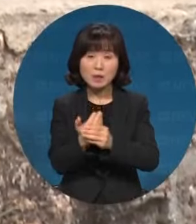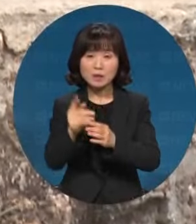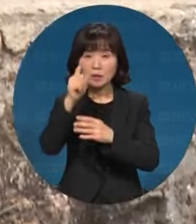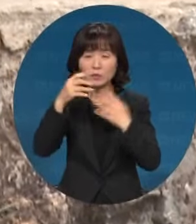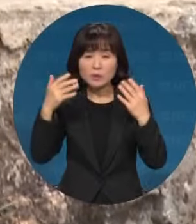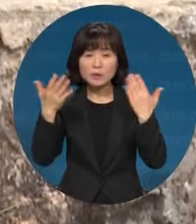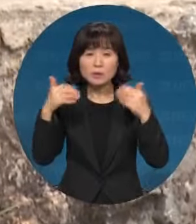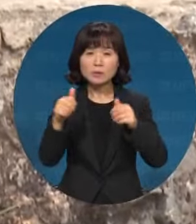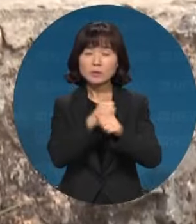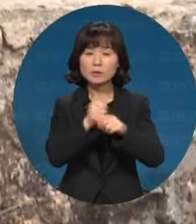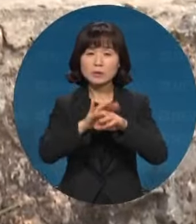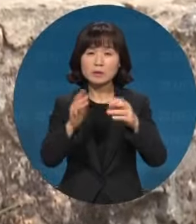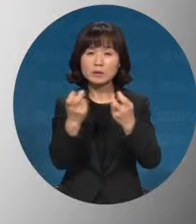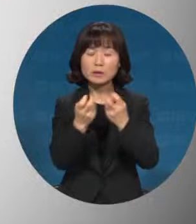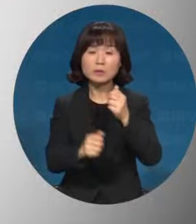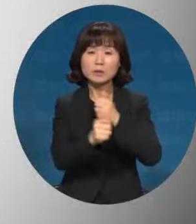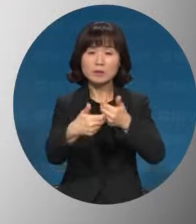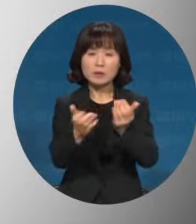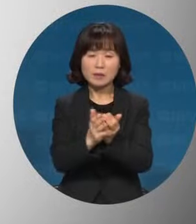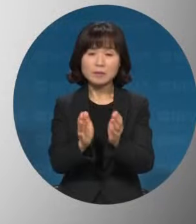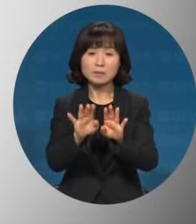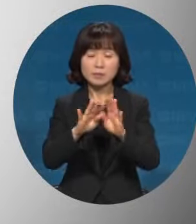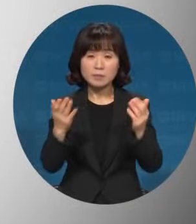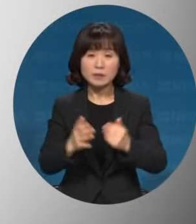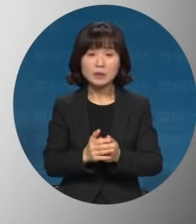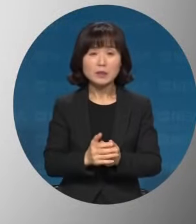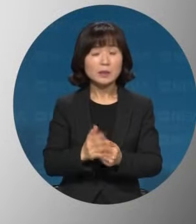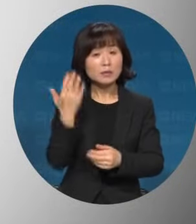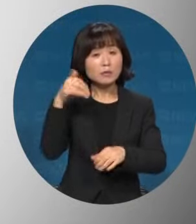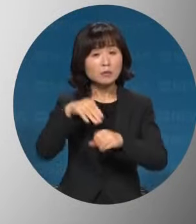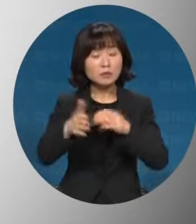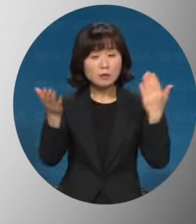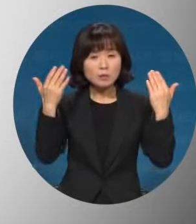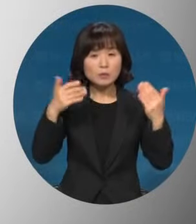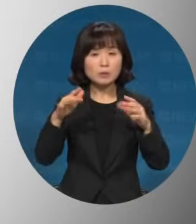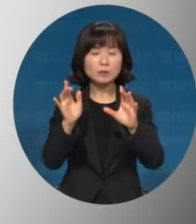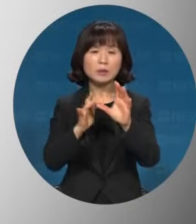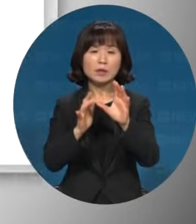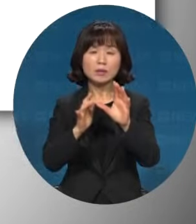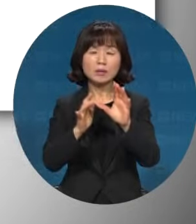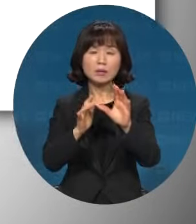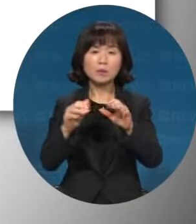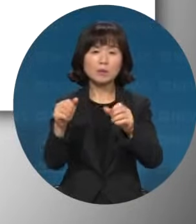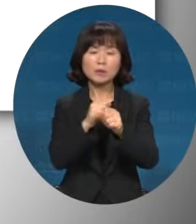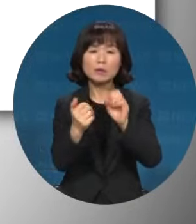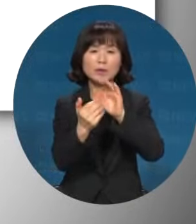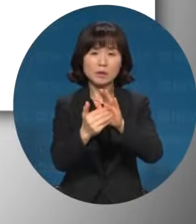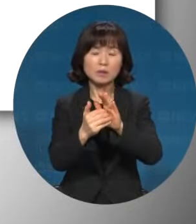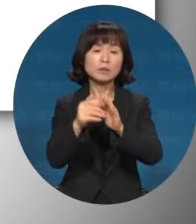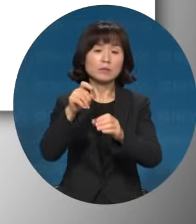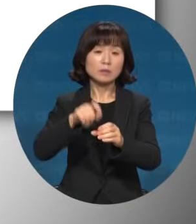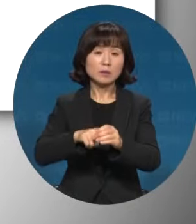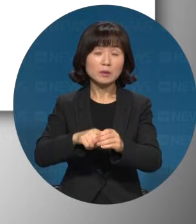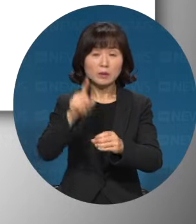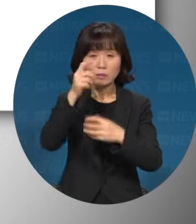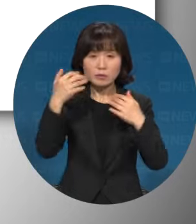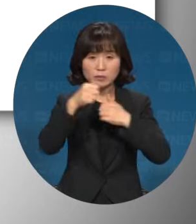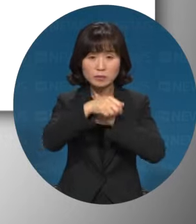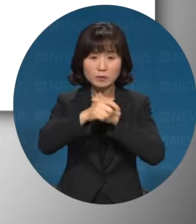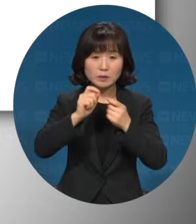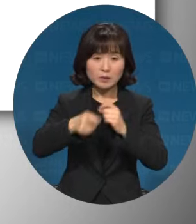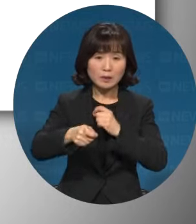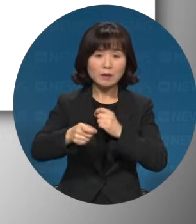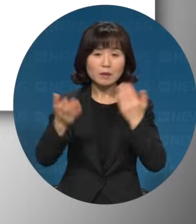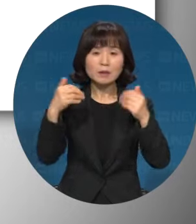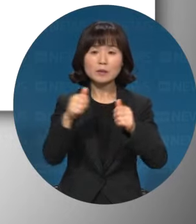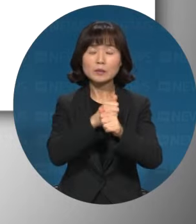열었습니다. 기숙형 시설과 사이버 공간에서의 학폭을 예방하는게 골짜였는데 특히 정부산화 학폭 대책일 반기별로